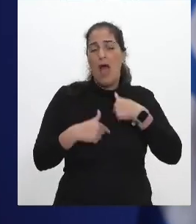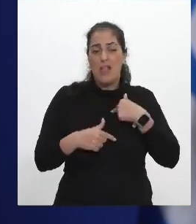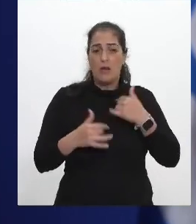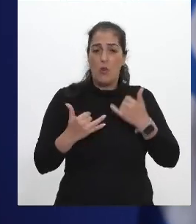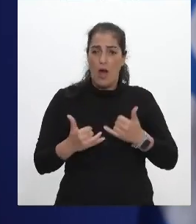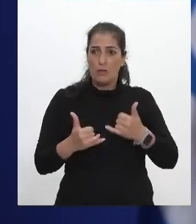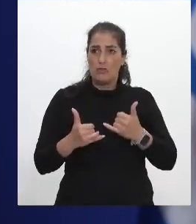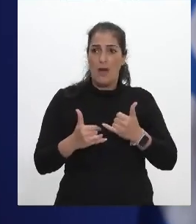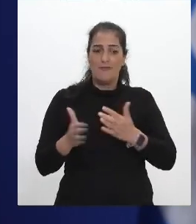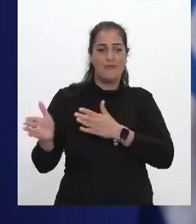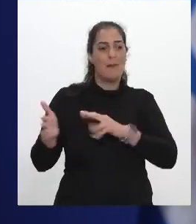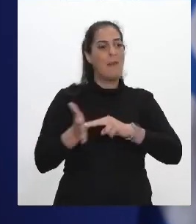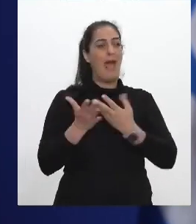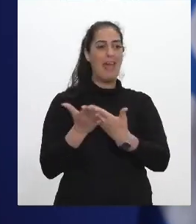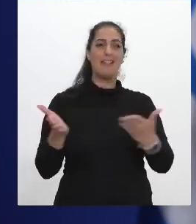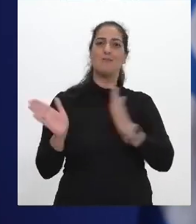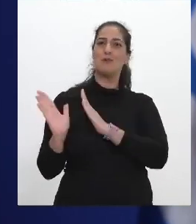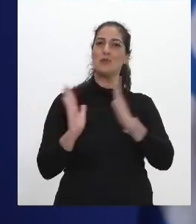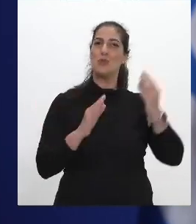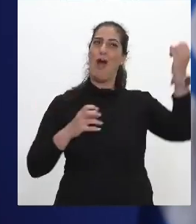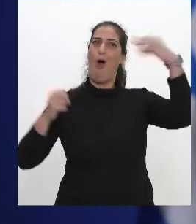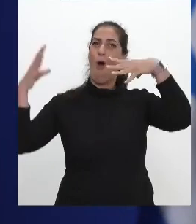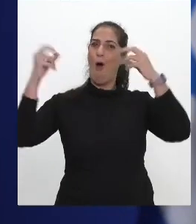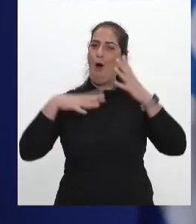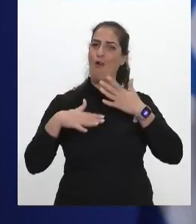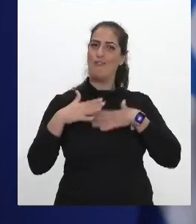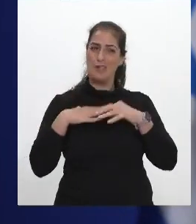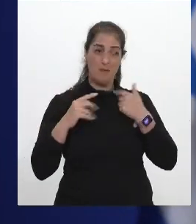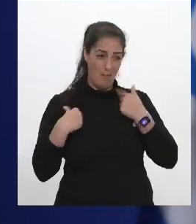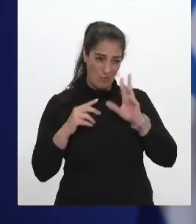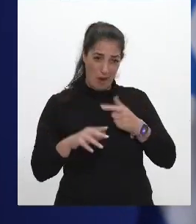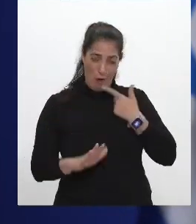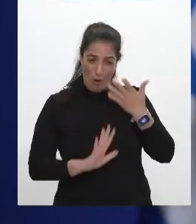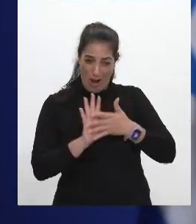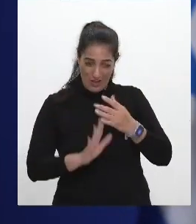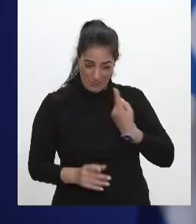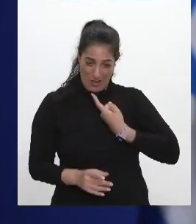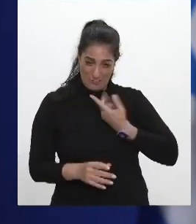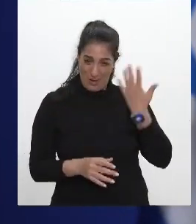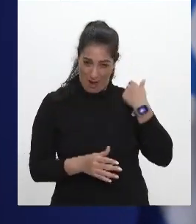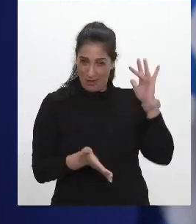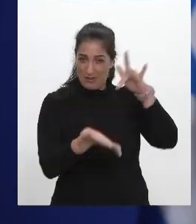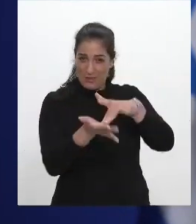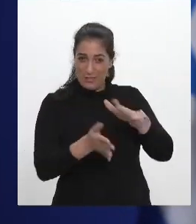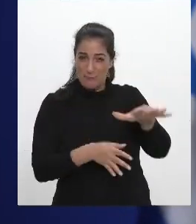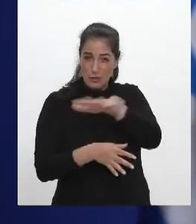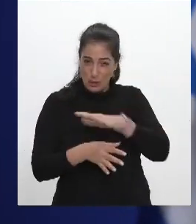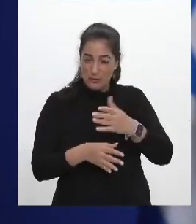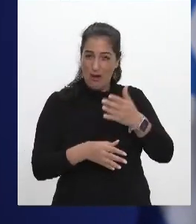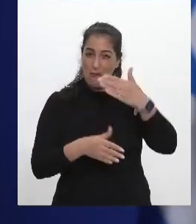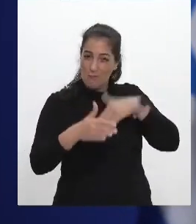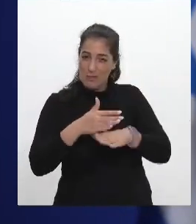תאורות פלורוסנטים ואני יכול להגיד לך בתור מי ש היה בשטח והיה תחת אש